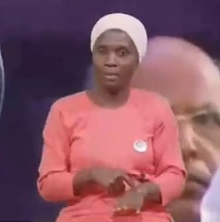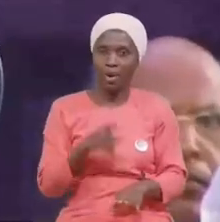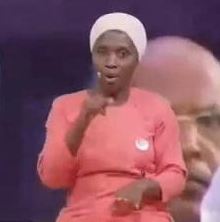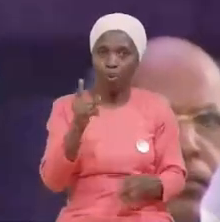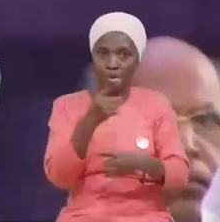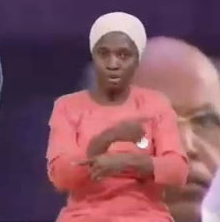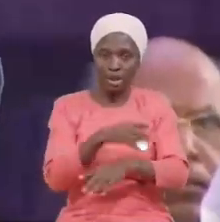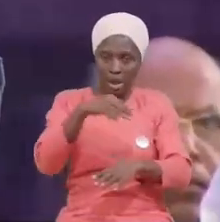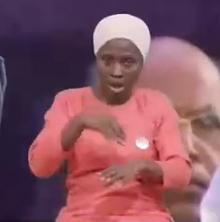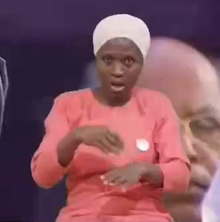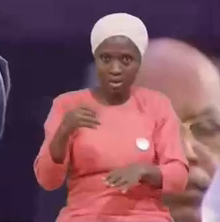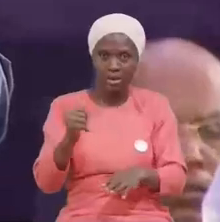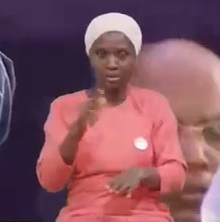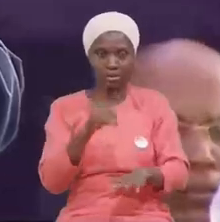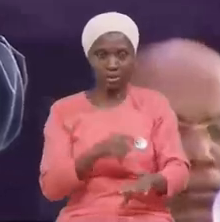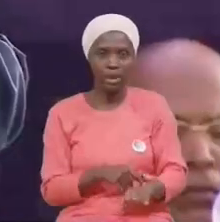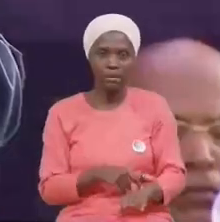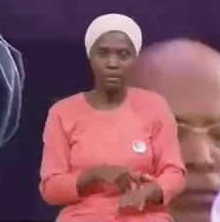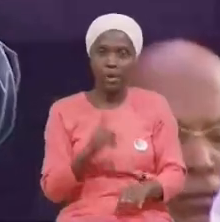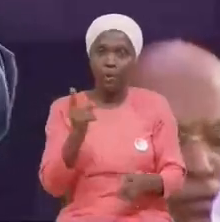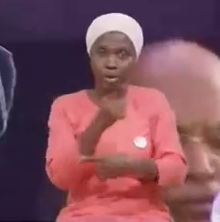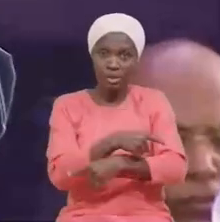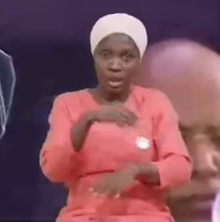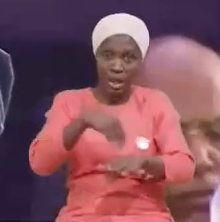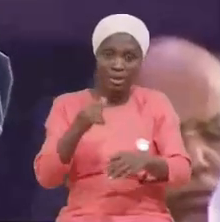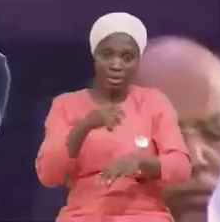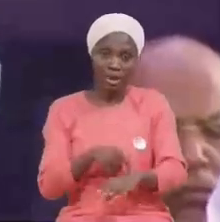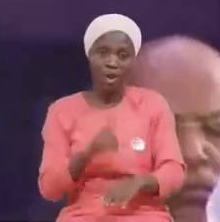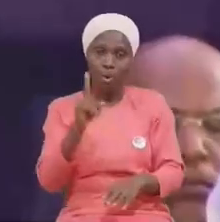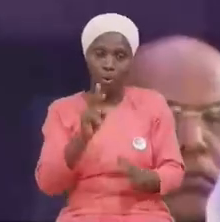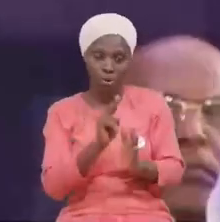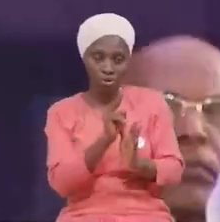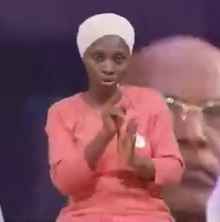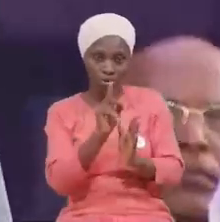Un moment par moment. Un acte par moment.